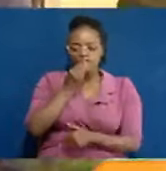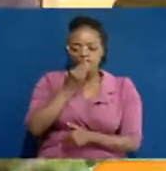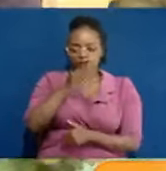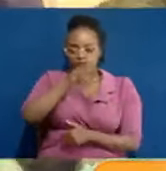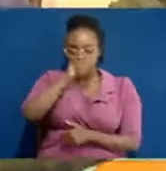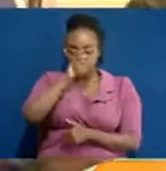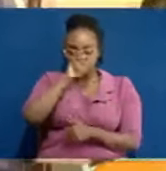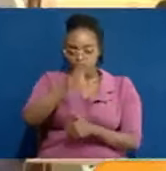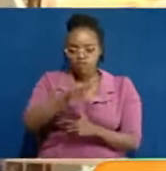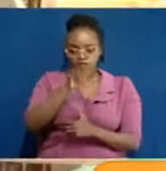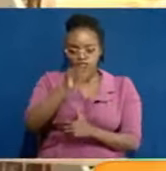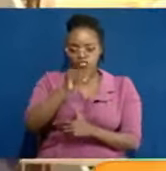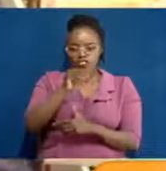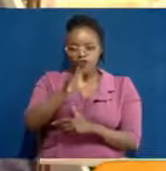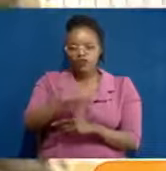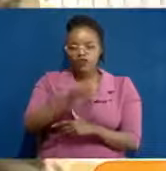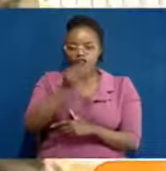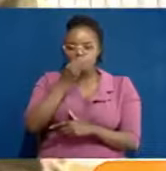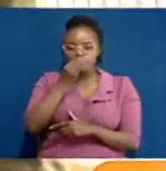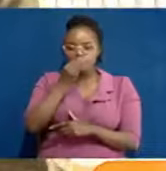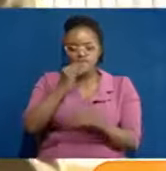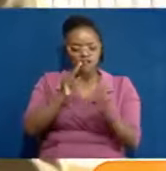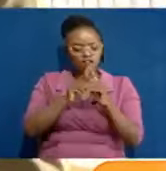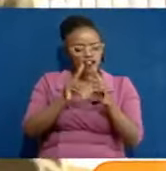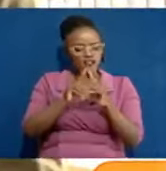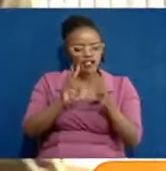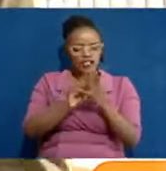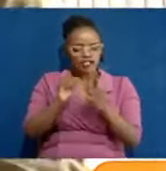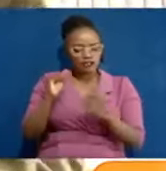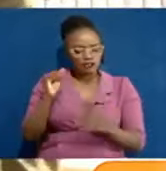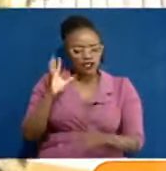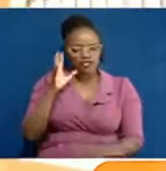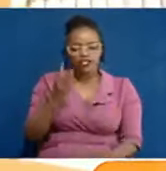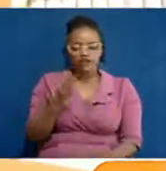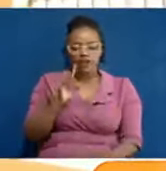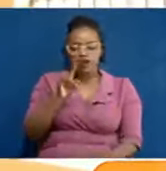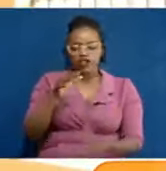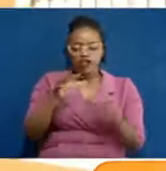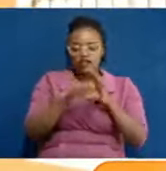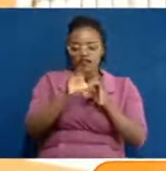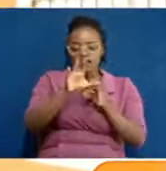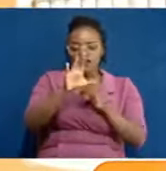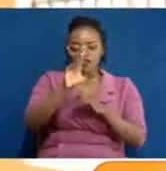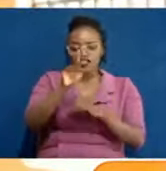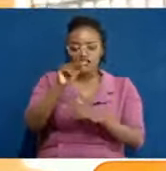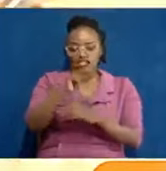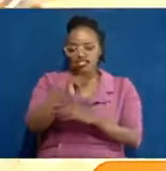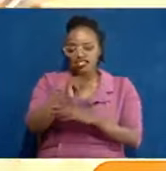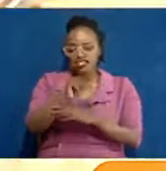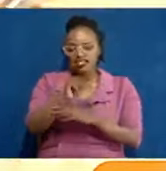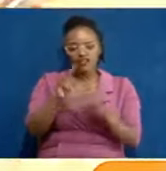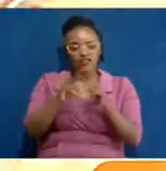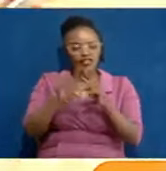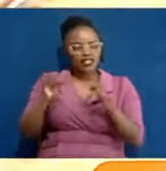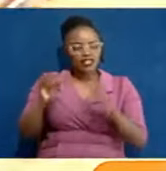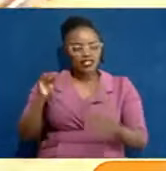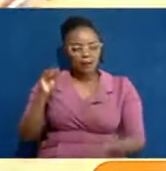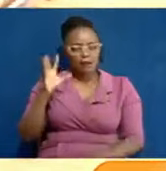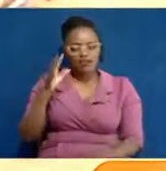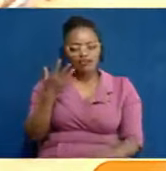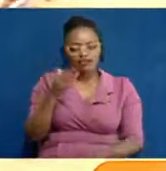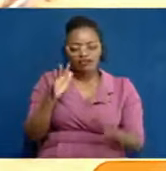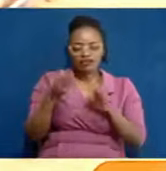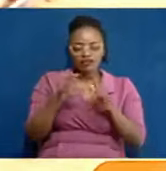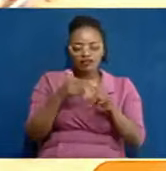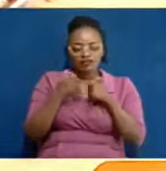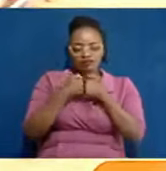Utapata tunapata feeds kwa bei ya juu sana. Gunia ya 50 kg inakuwa bei ya juu sana, kidogo